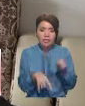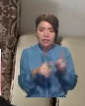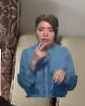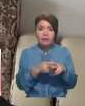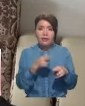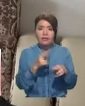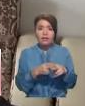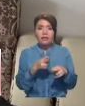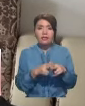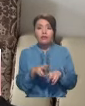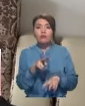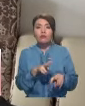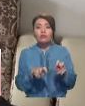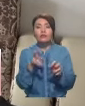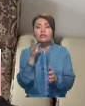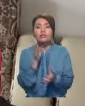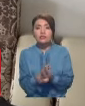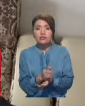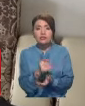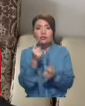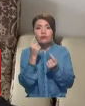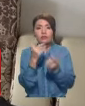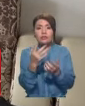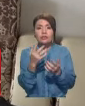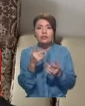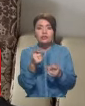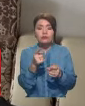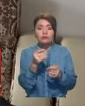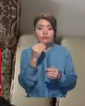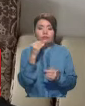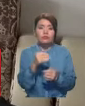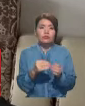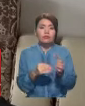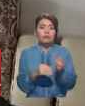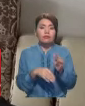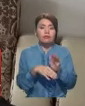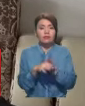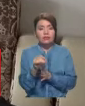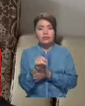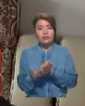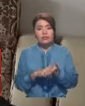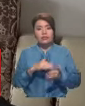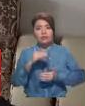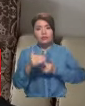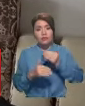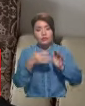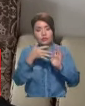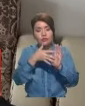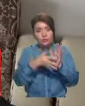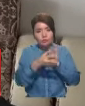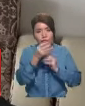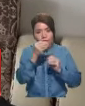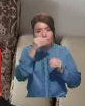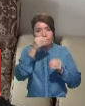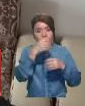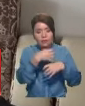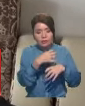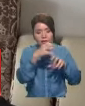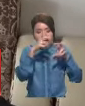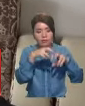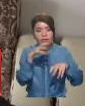пояс, который считается наиболее перспективным для дальнейшего изучения. Дело в том,